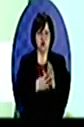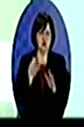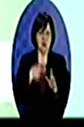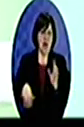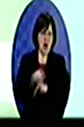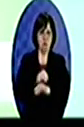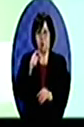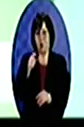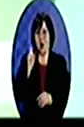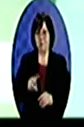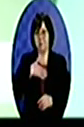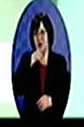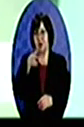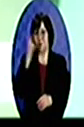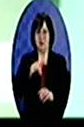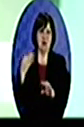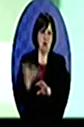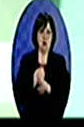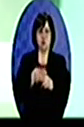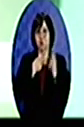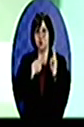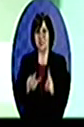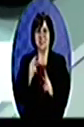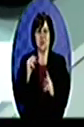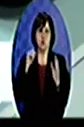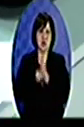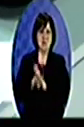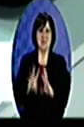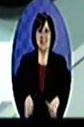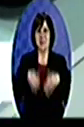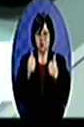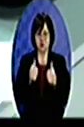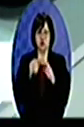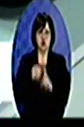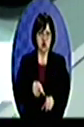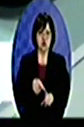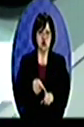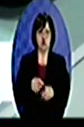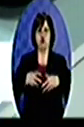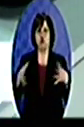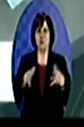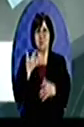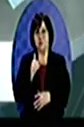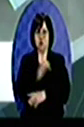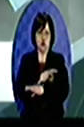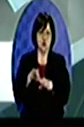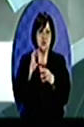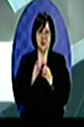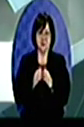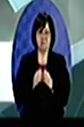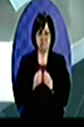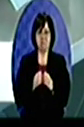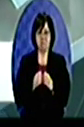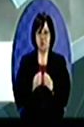аймгийн хүн амын эрүүл мэндийг хамгаалах тусламж үйлчилгээний чанар хүртээмжийг сайжруулахад чиглэсэн томоохон зарим төсөл хөтөлбөрийг